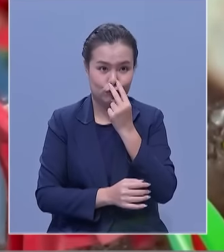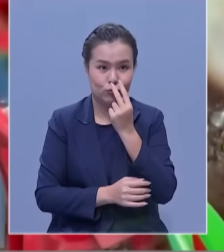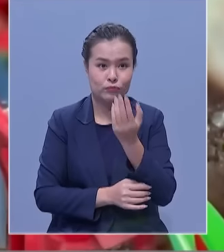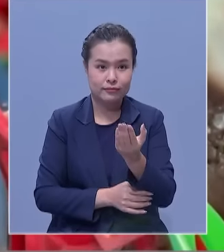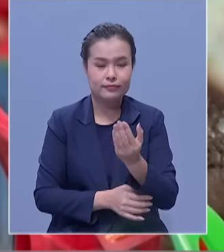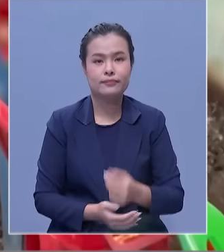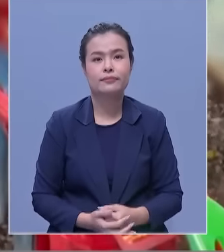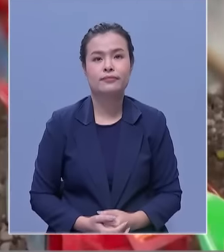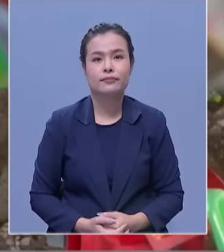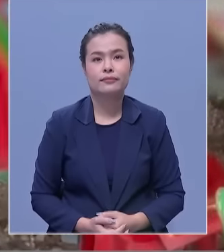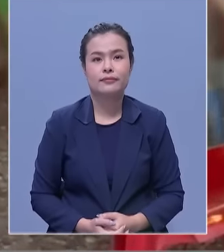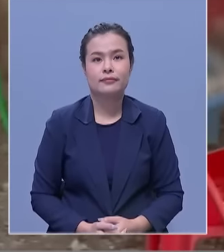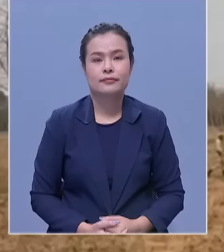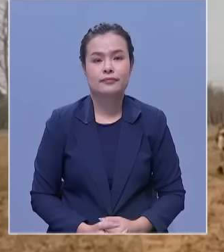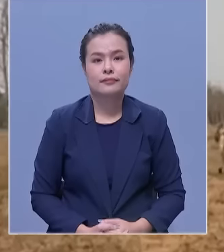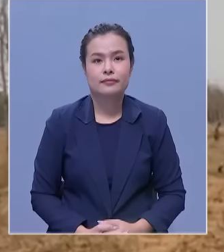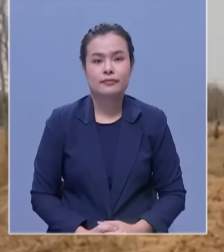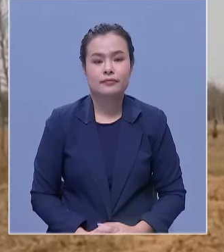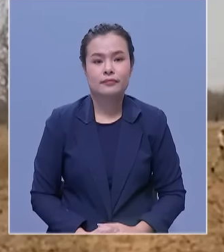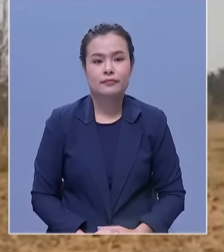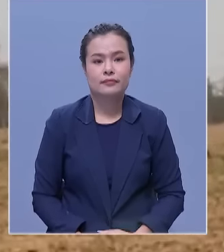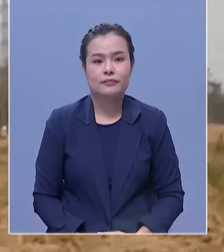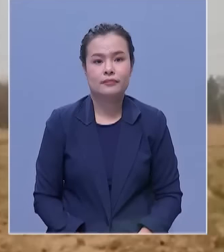การณ์ค่ะ ครับ